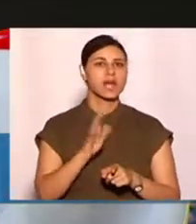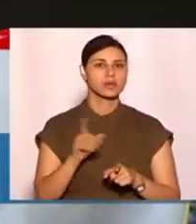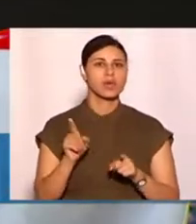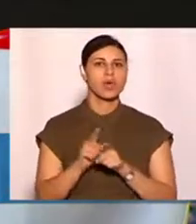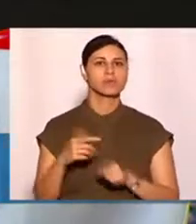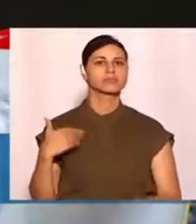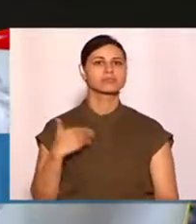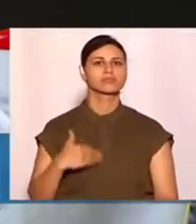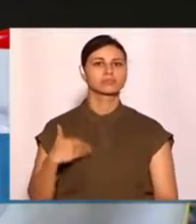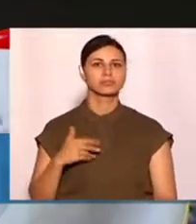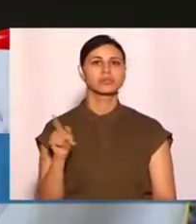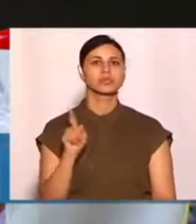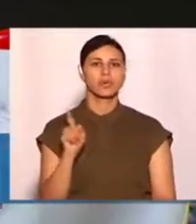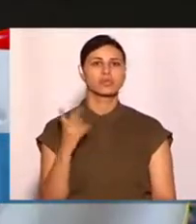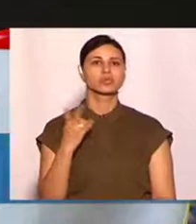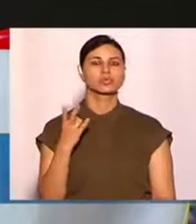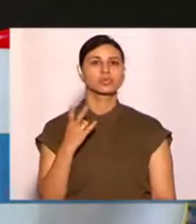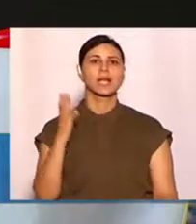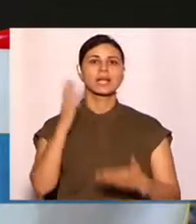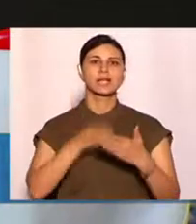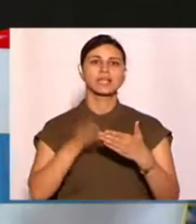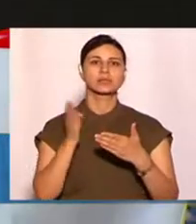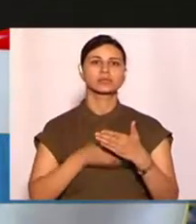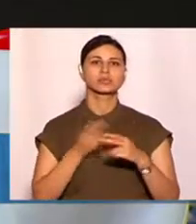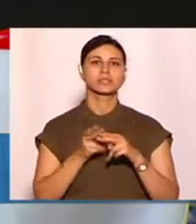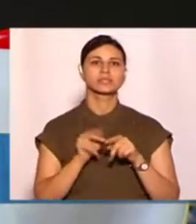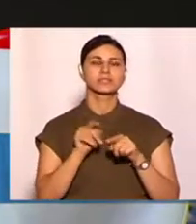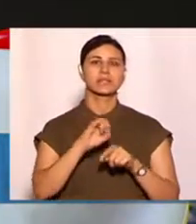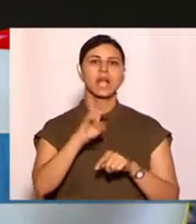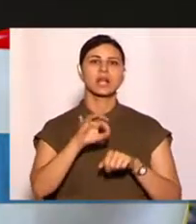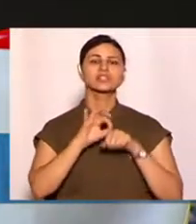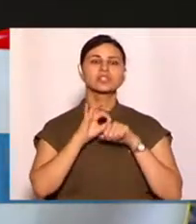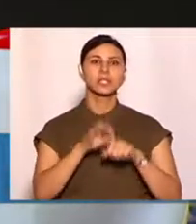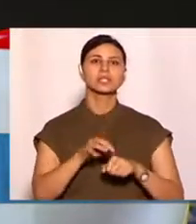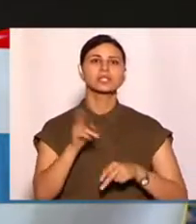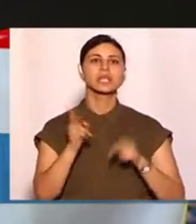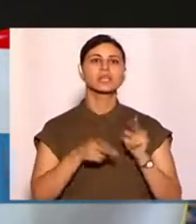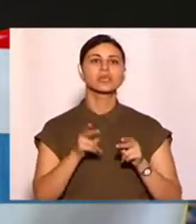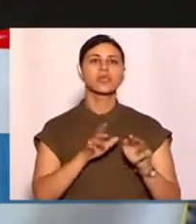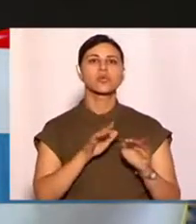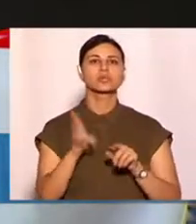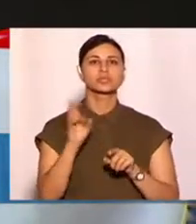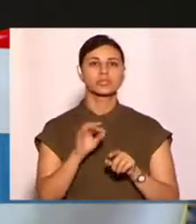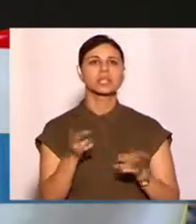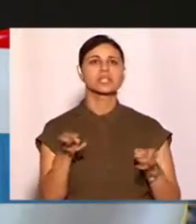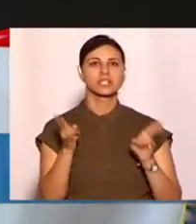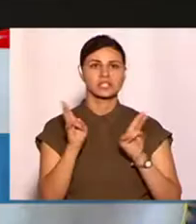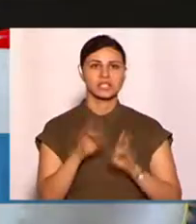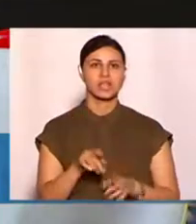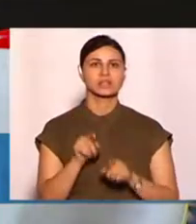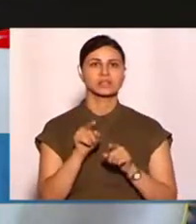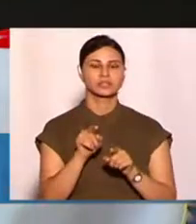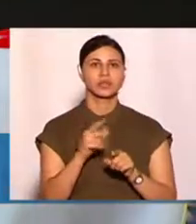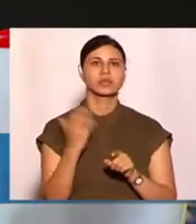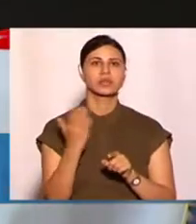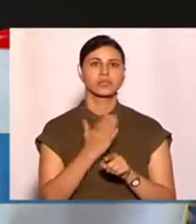სხივური თერაპია, რომ განადგურდეს ის სიმსივნური უჯრედი, ან ჩატარდა ქირურგიული პროცედურა, მაგრამ დარჩა მიკროსკოპული